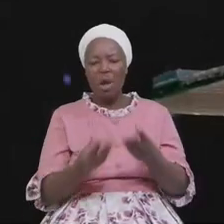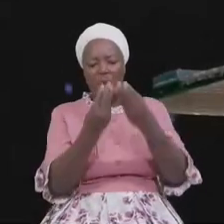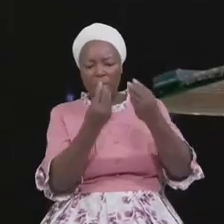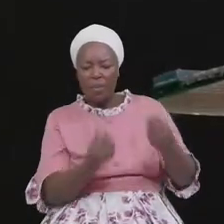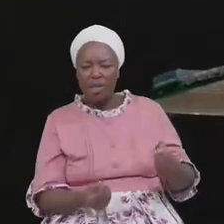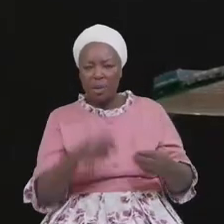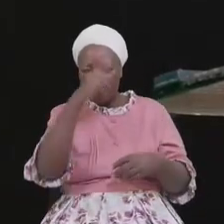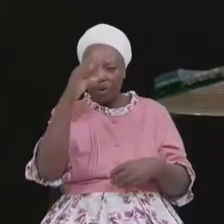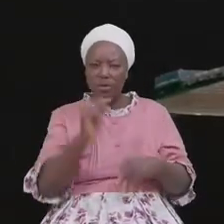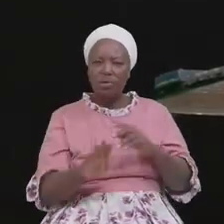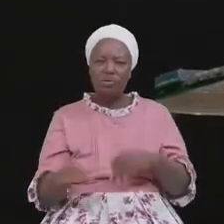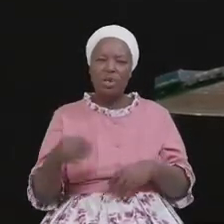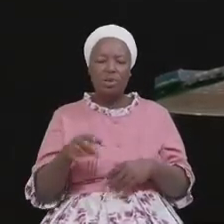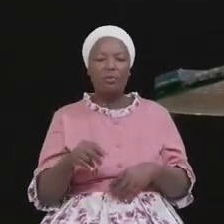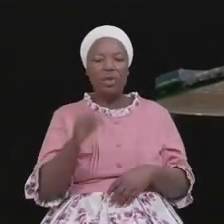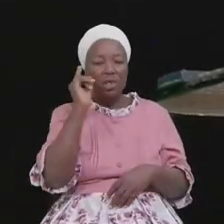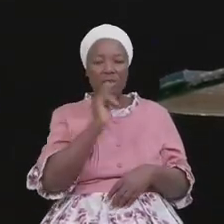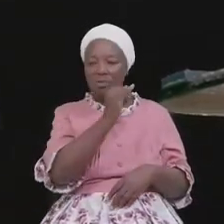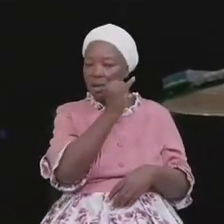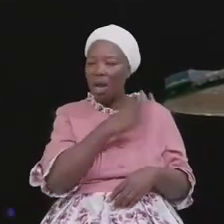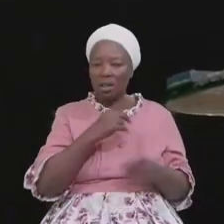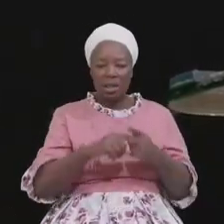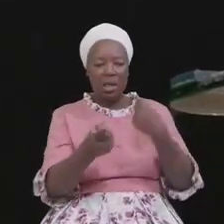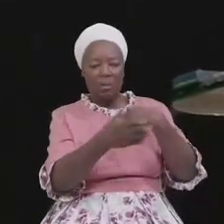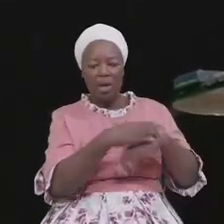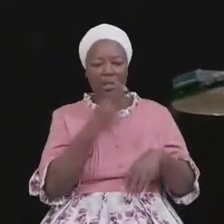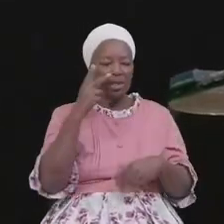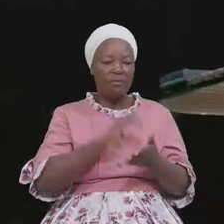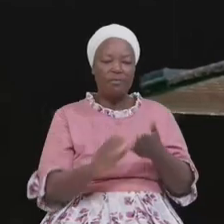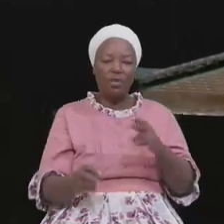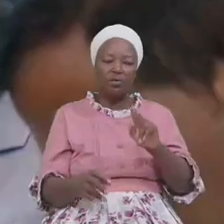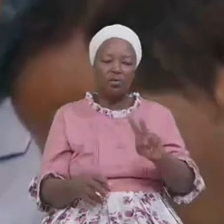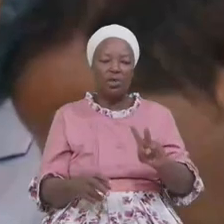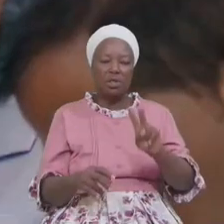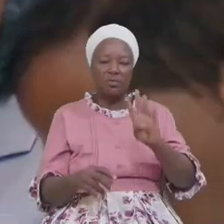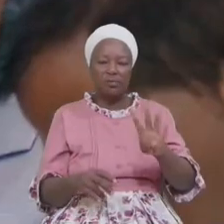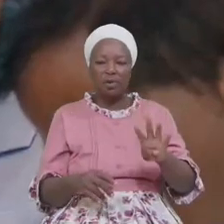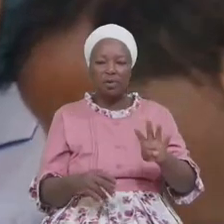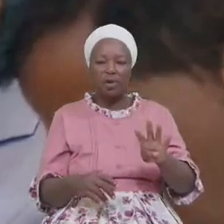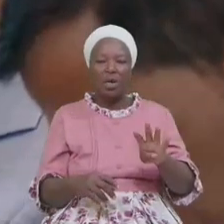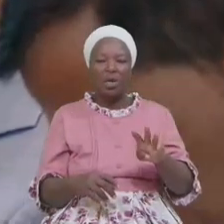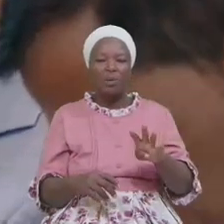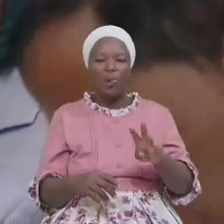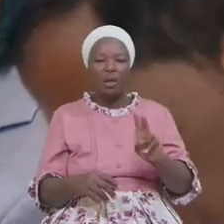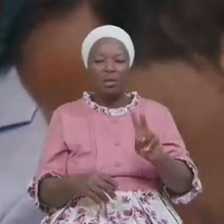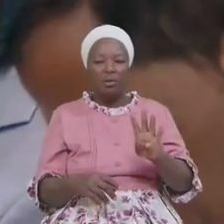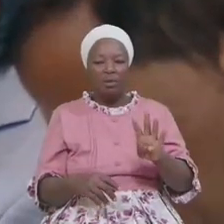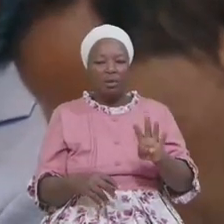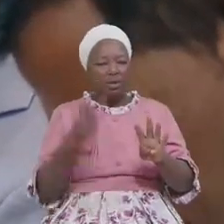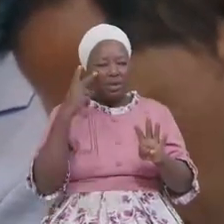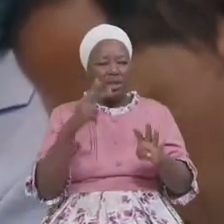Le cœur tremblait déjà à cause des enfants d'Israël. Verset 24 du chapitre